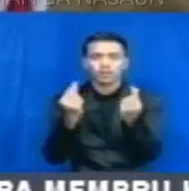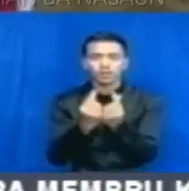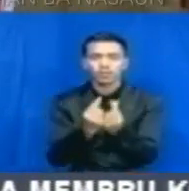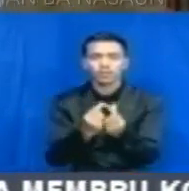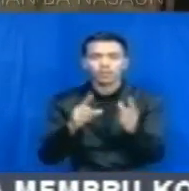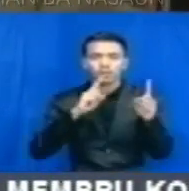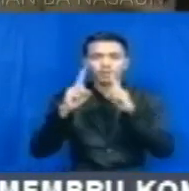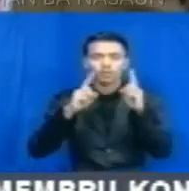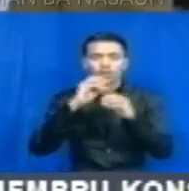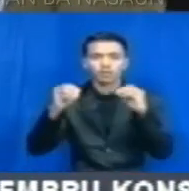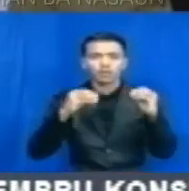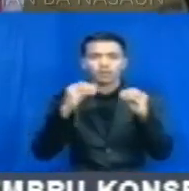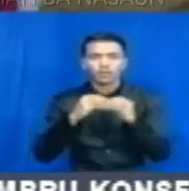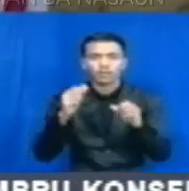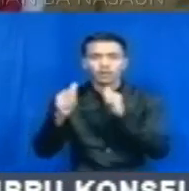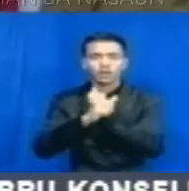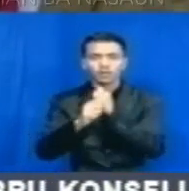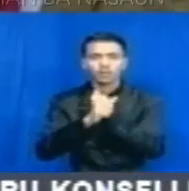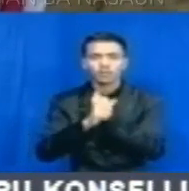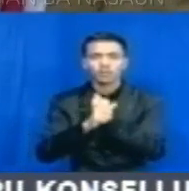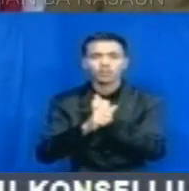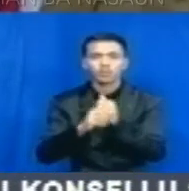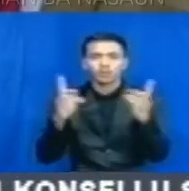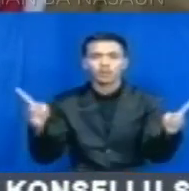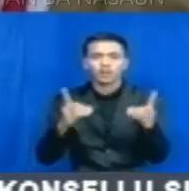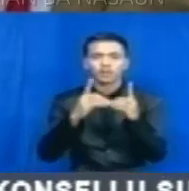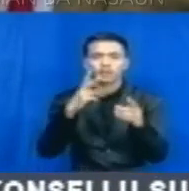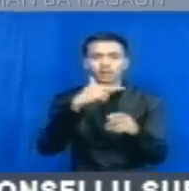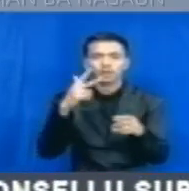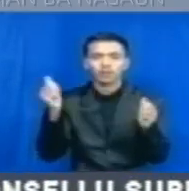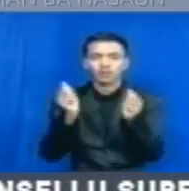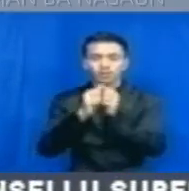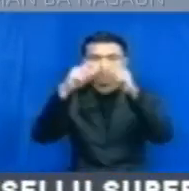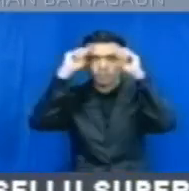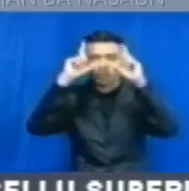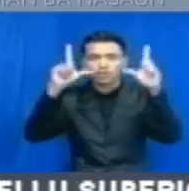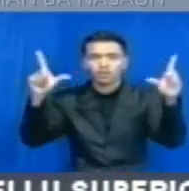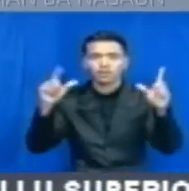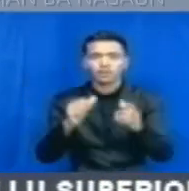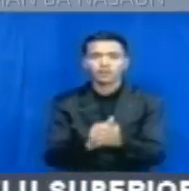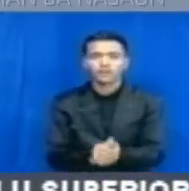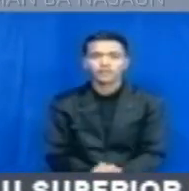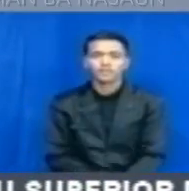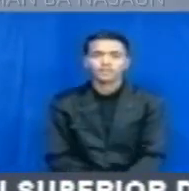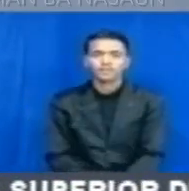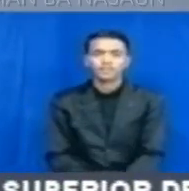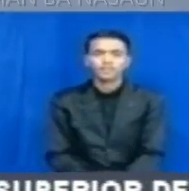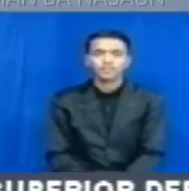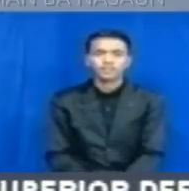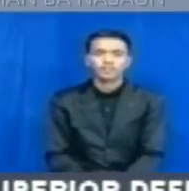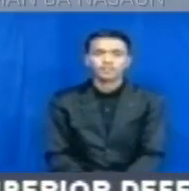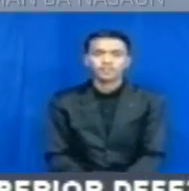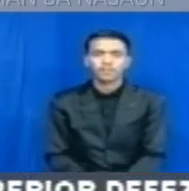hodi kualia kunaba, assunto bilateral entre Indonesia ho Timor-Leste. Pertemuan kami